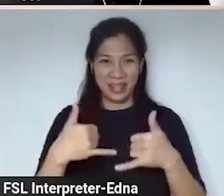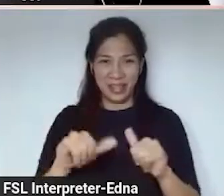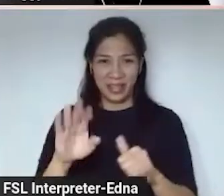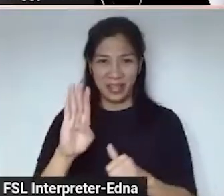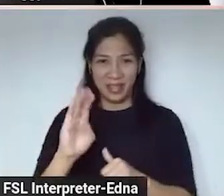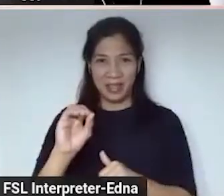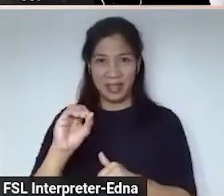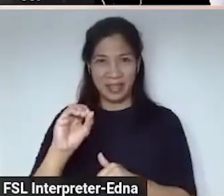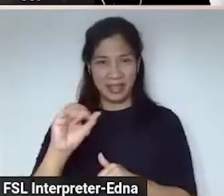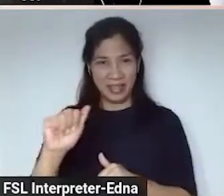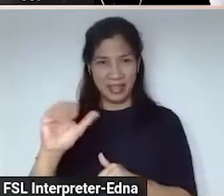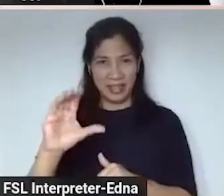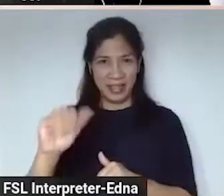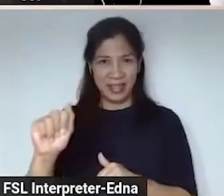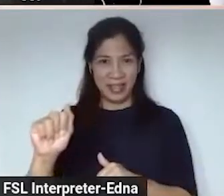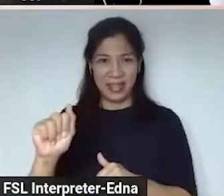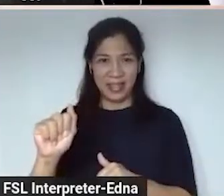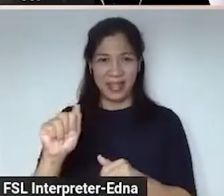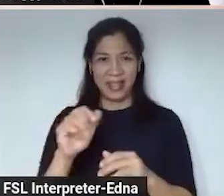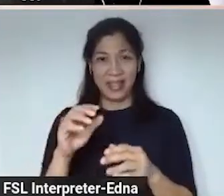Team Pilipinas po siya.